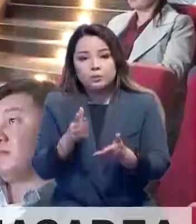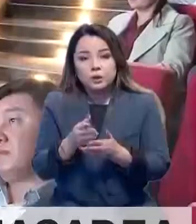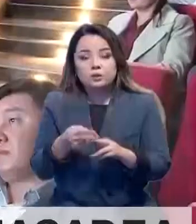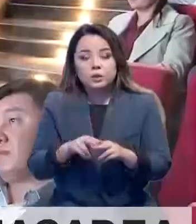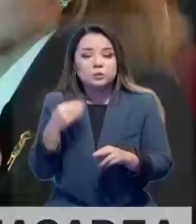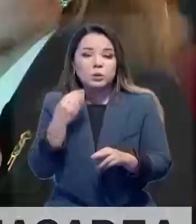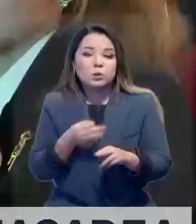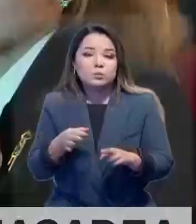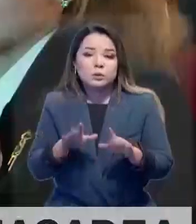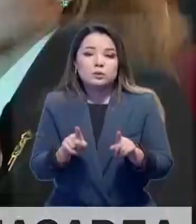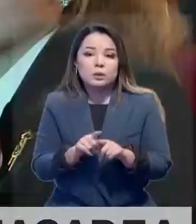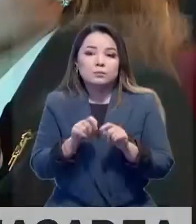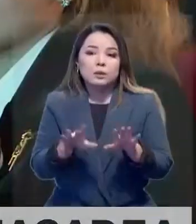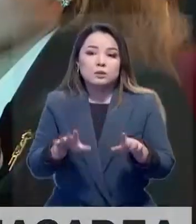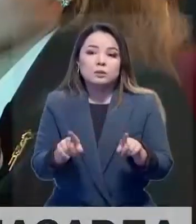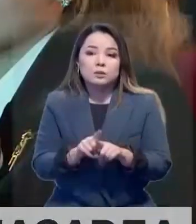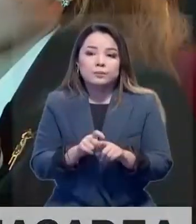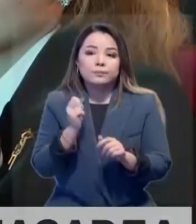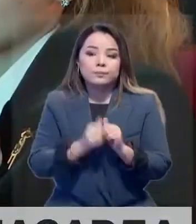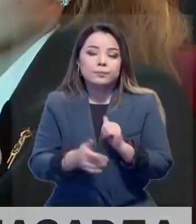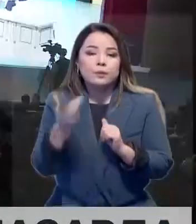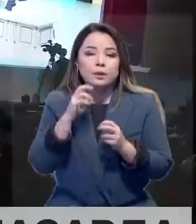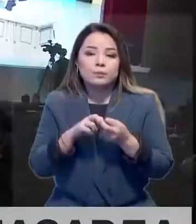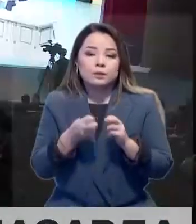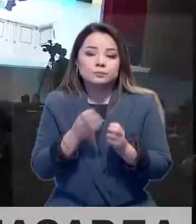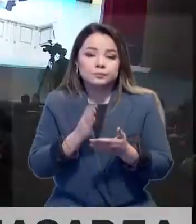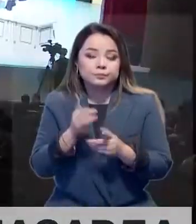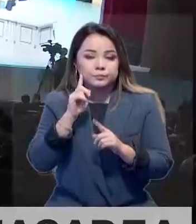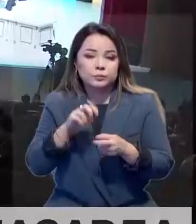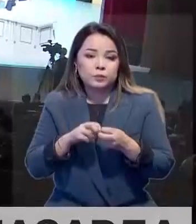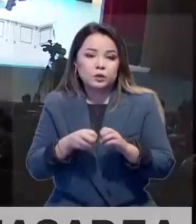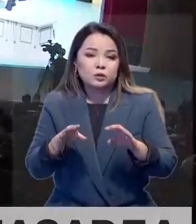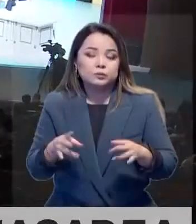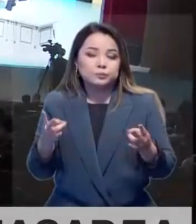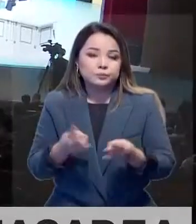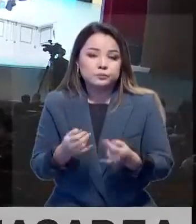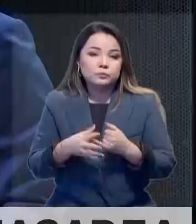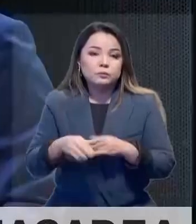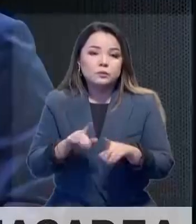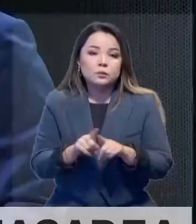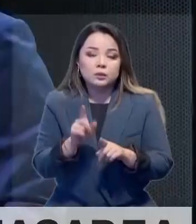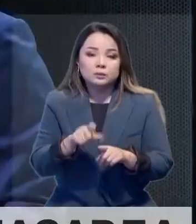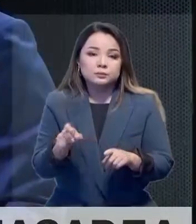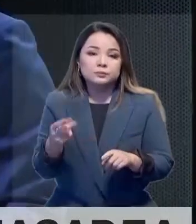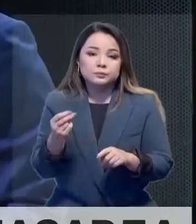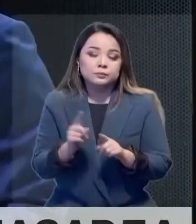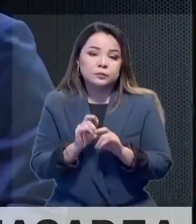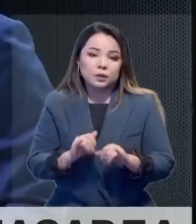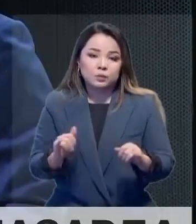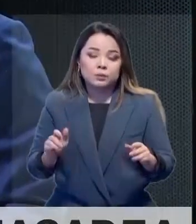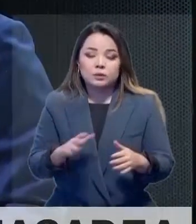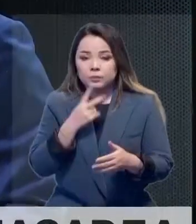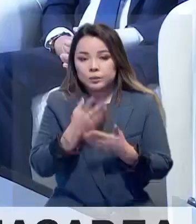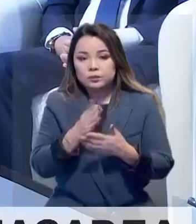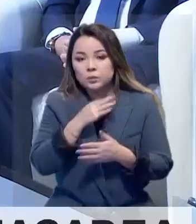біздің Түркістан өңірі үшін мектептер әрдайым өзекті бола береді. Аймақ басшысының қолдауымен білім беру мен адами капиталды дамыту бағытында